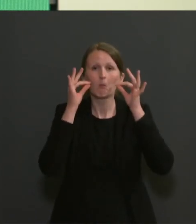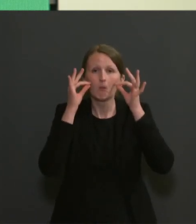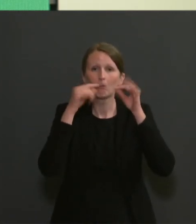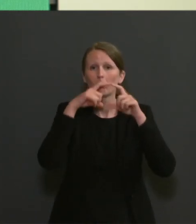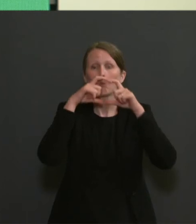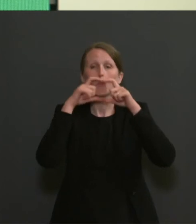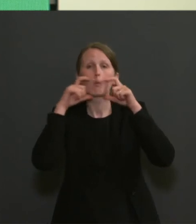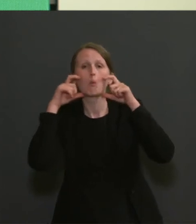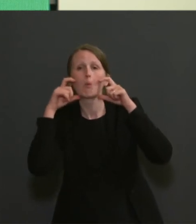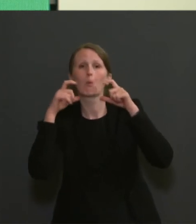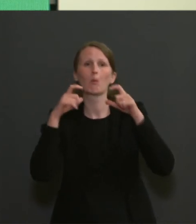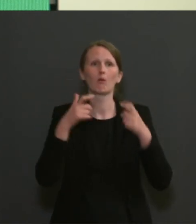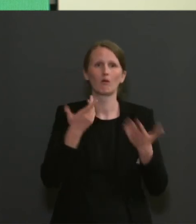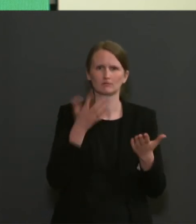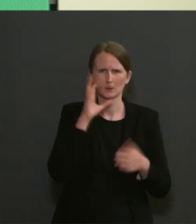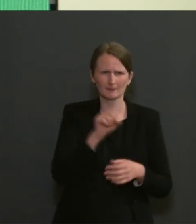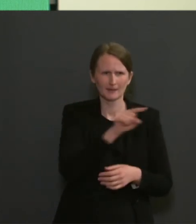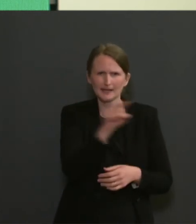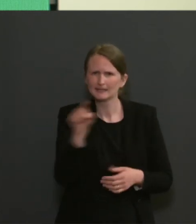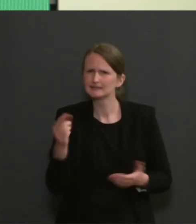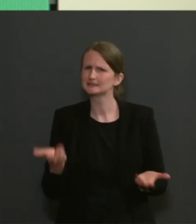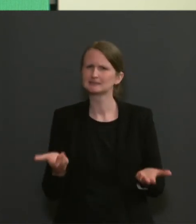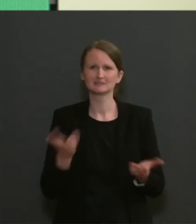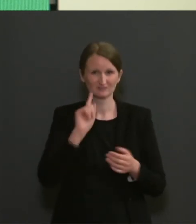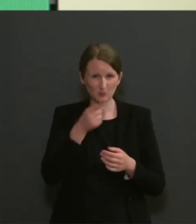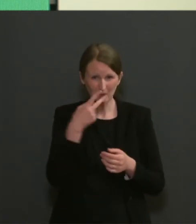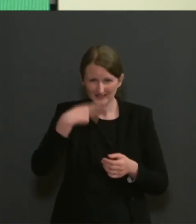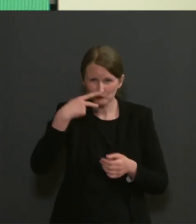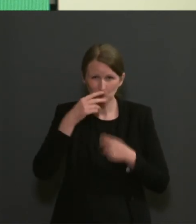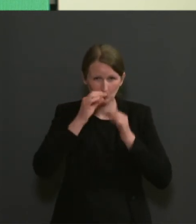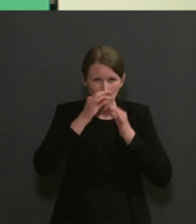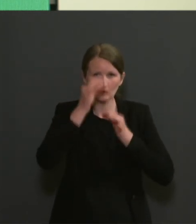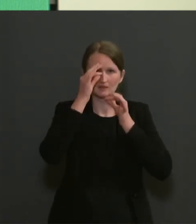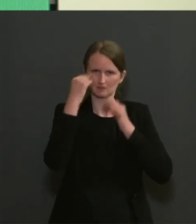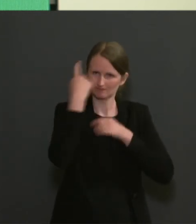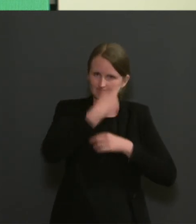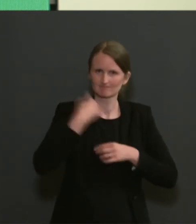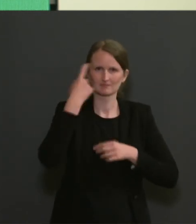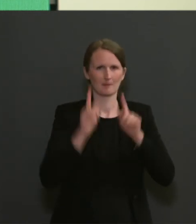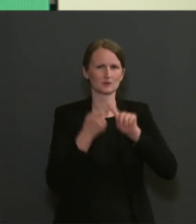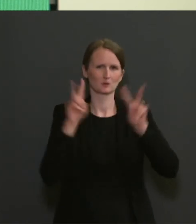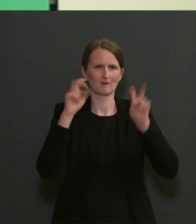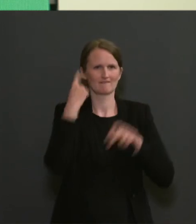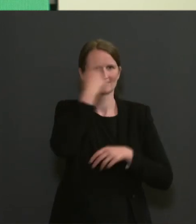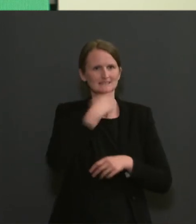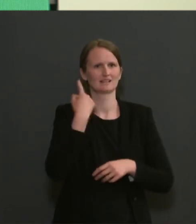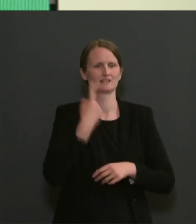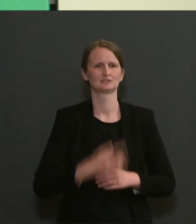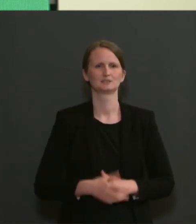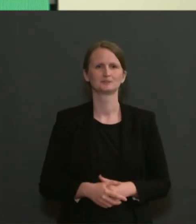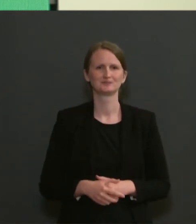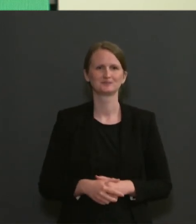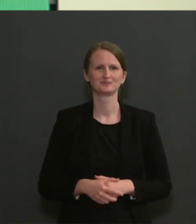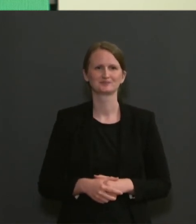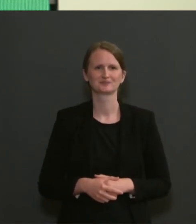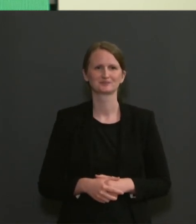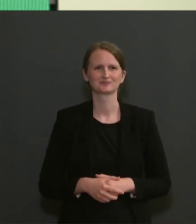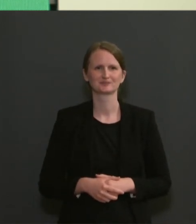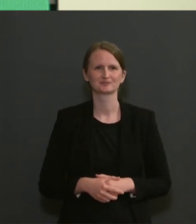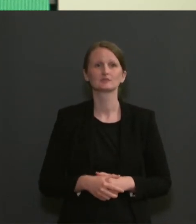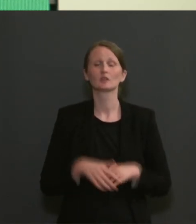du masque. Le masque doit avoir une bonne coalescence avec la peau et ne pas laisser bâiller de larges espaces, ce